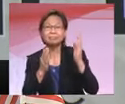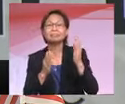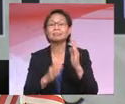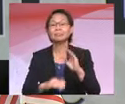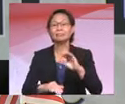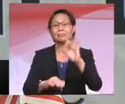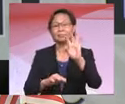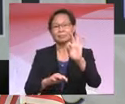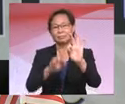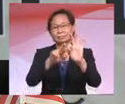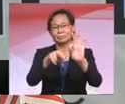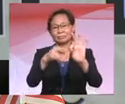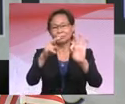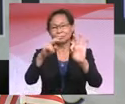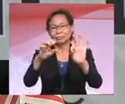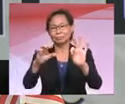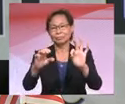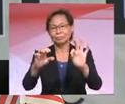sebanyak